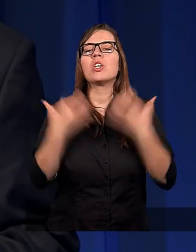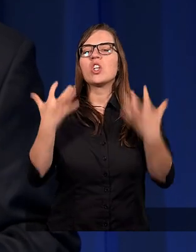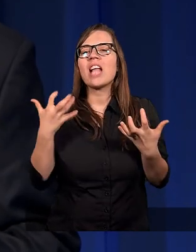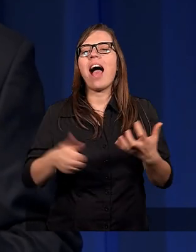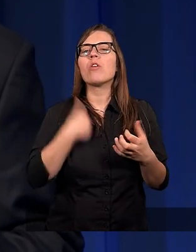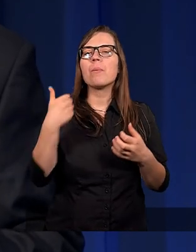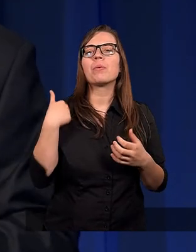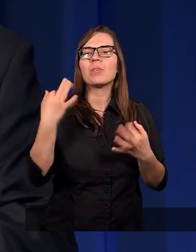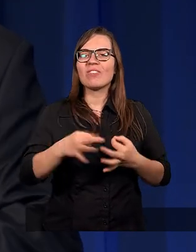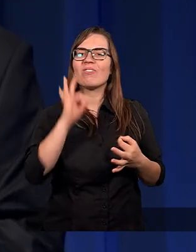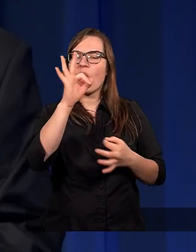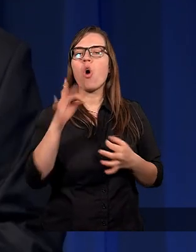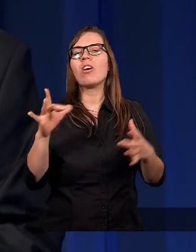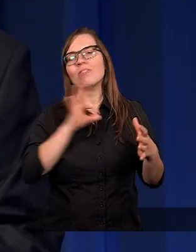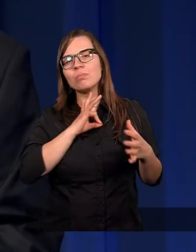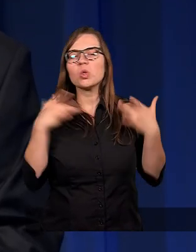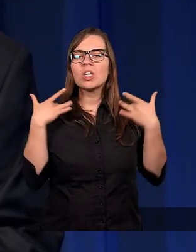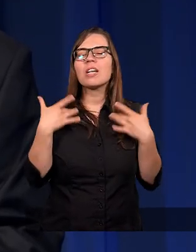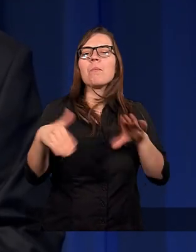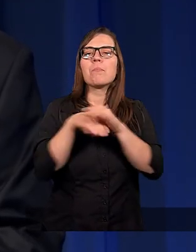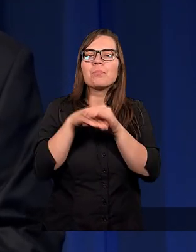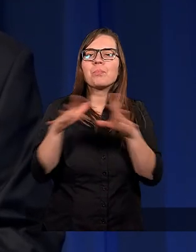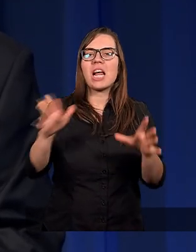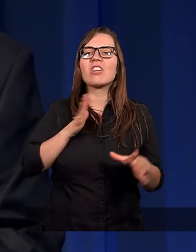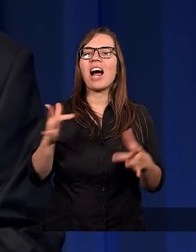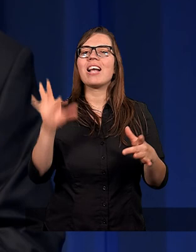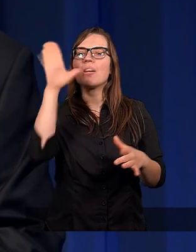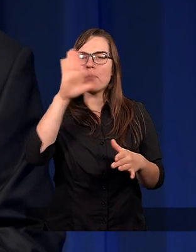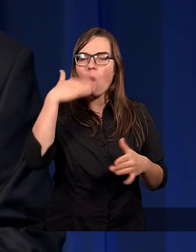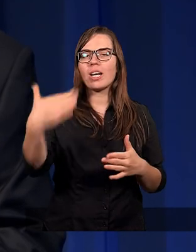Chciałbym, żebyśmy swoje życie przeżywali z Panem Bogiem.